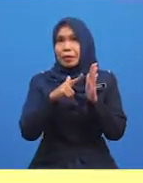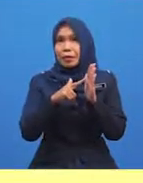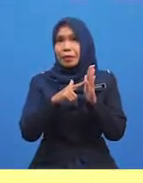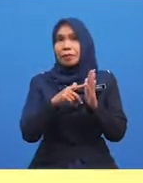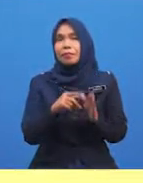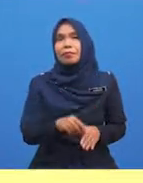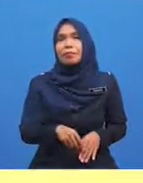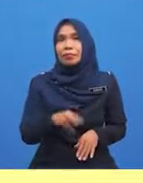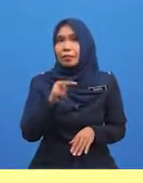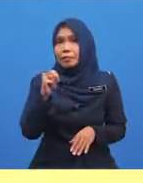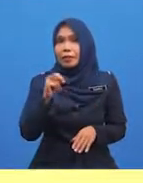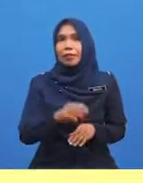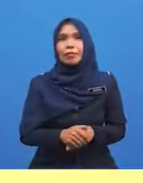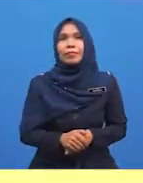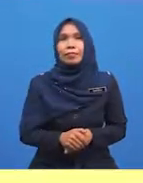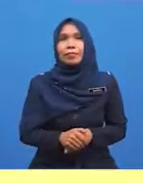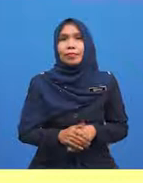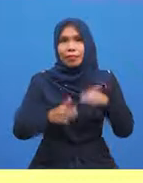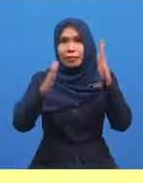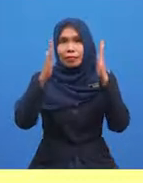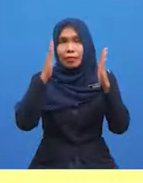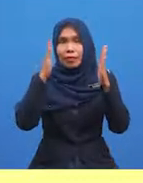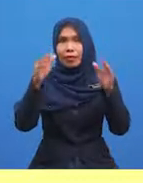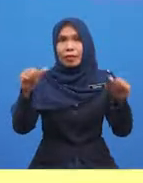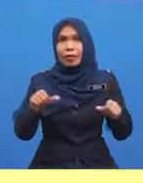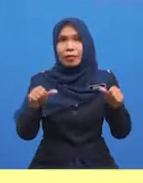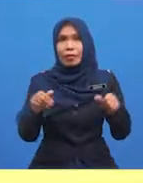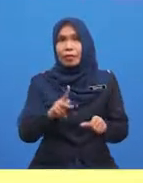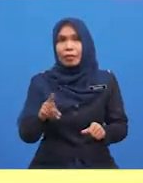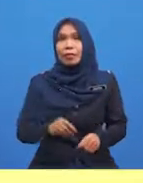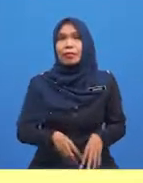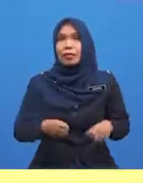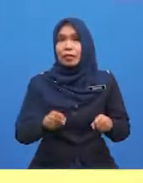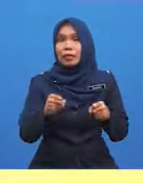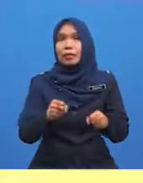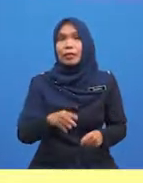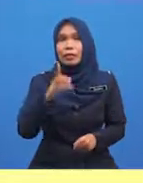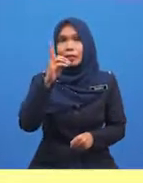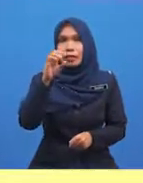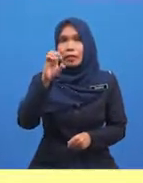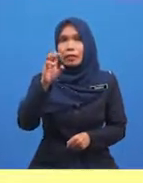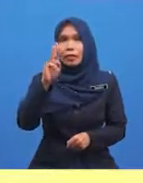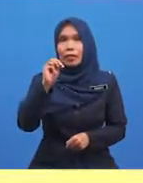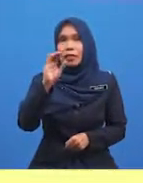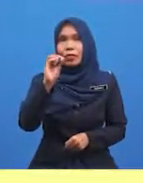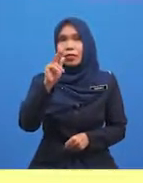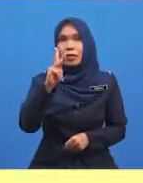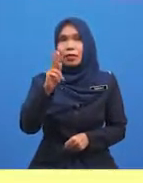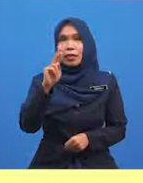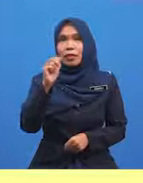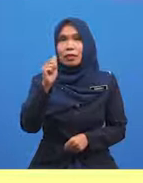Malaysia mengamalkan demokrasi berparlimen di bawah pentadbiran